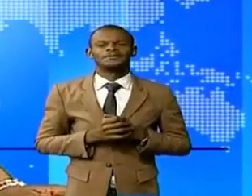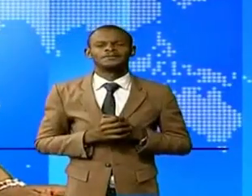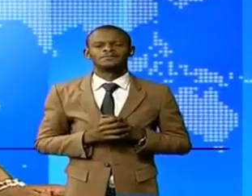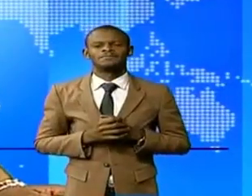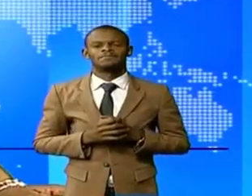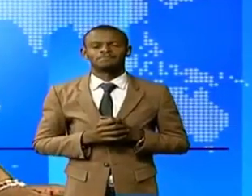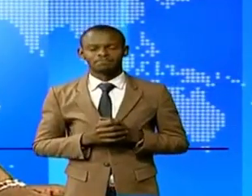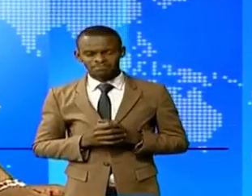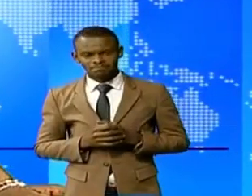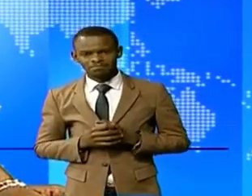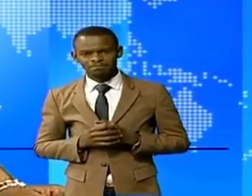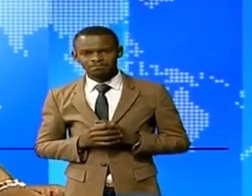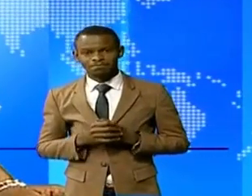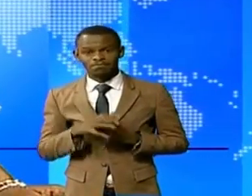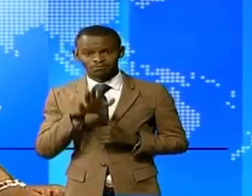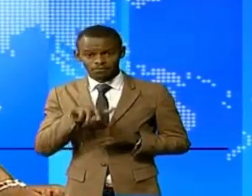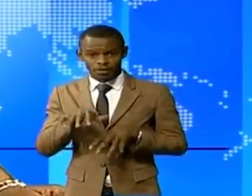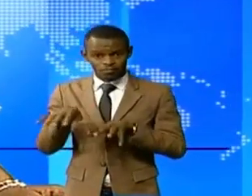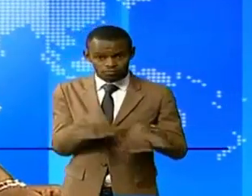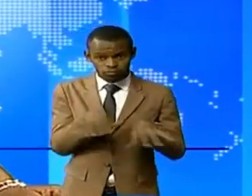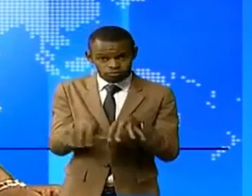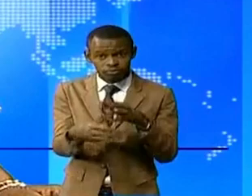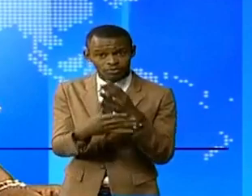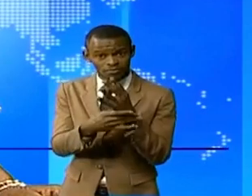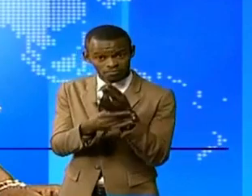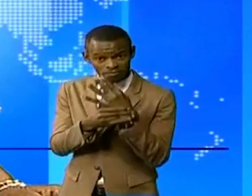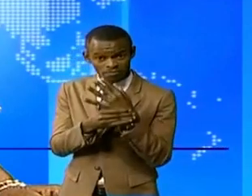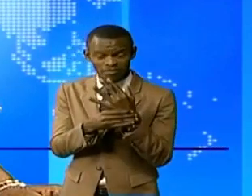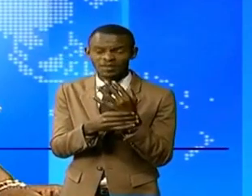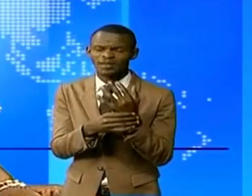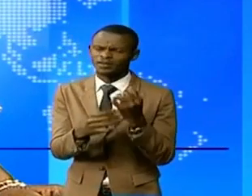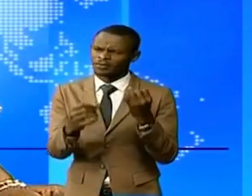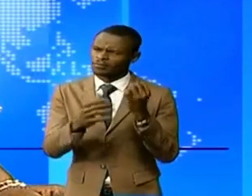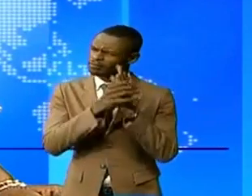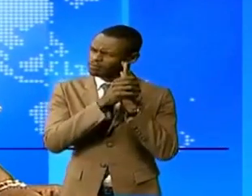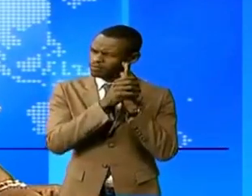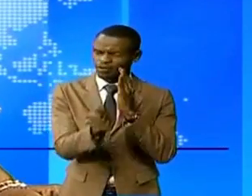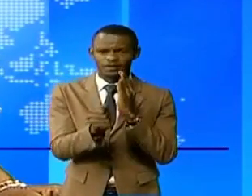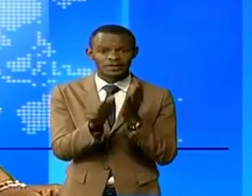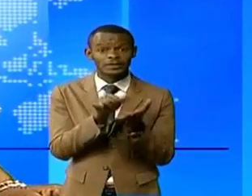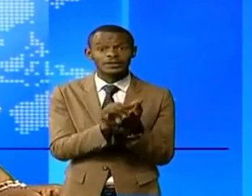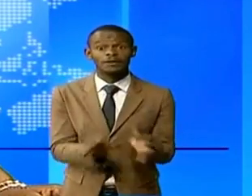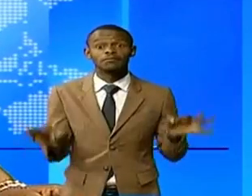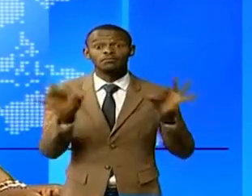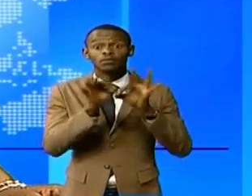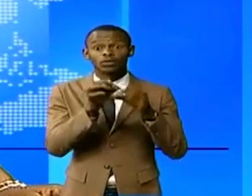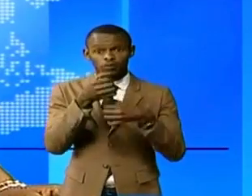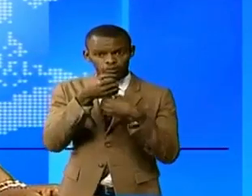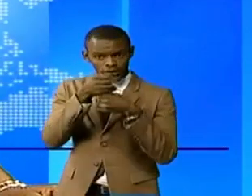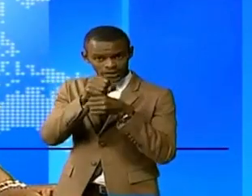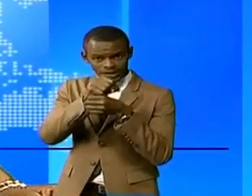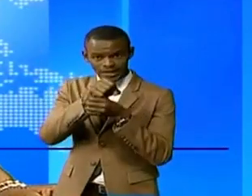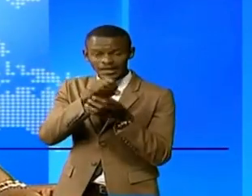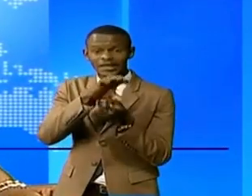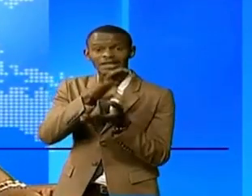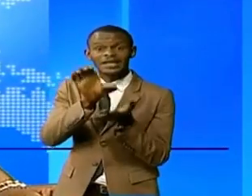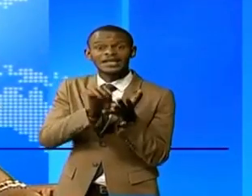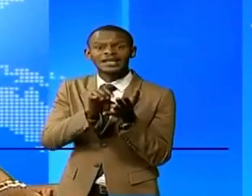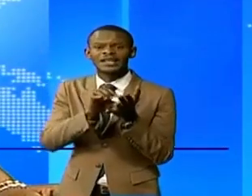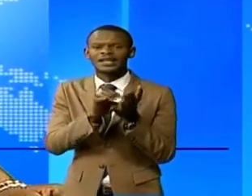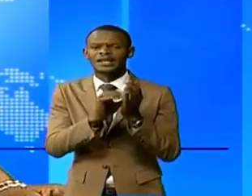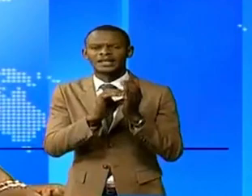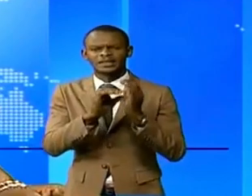Une main-d'œuvre qualifiée est un levier efficace pour la création de la classe moyenne. La ministre de la Formation professionnelle,